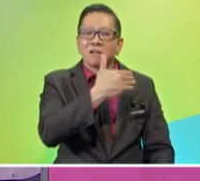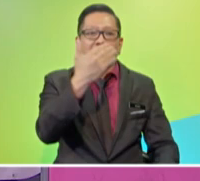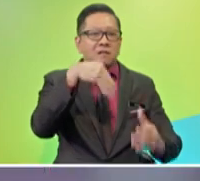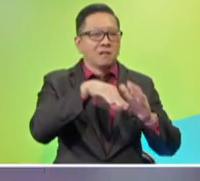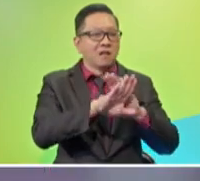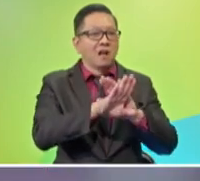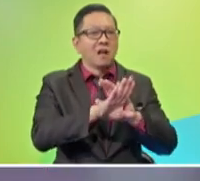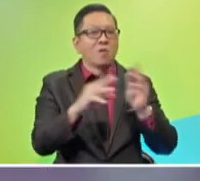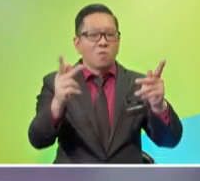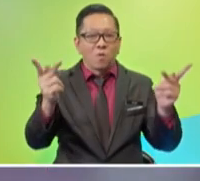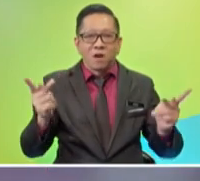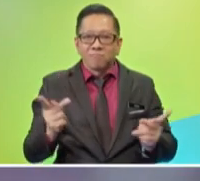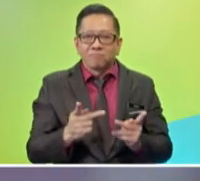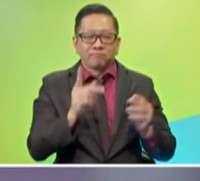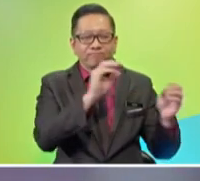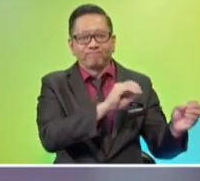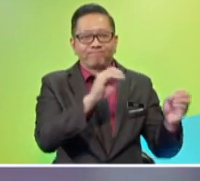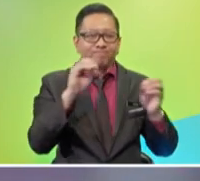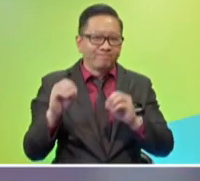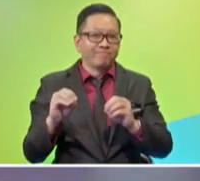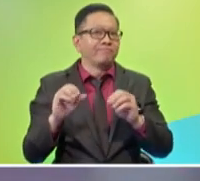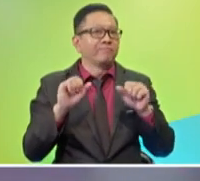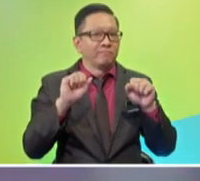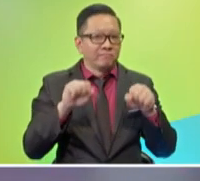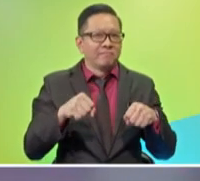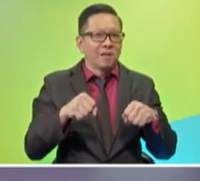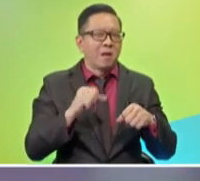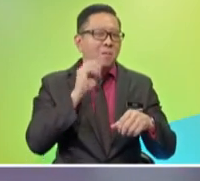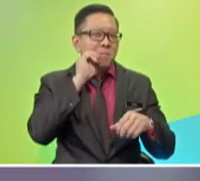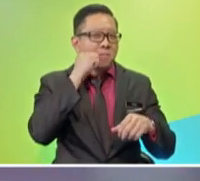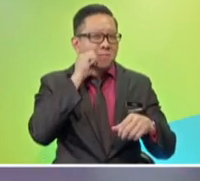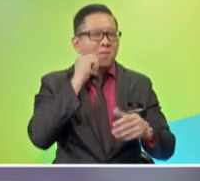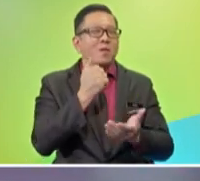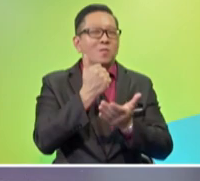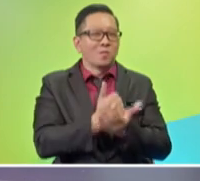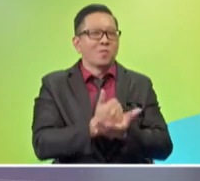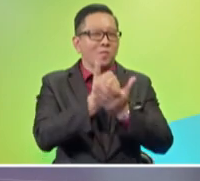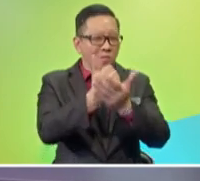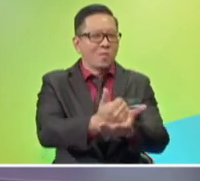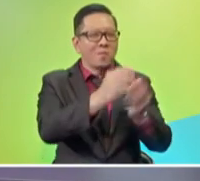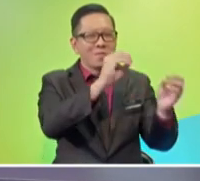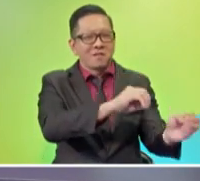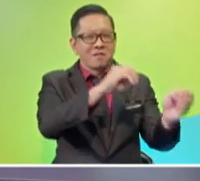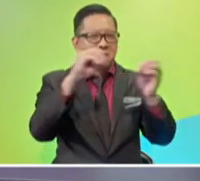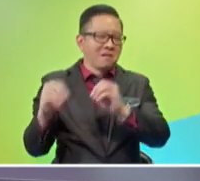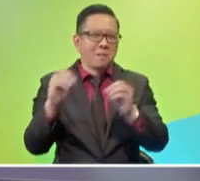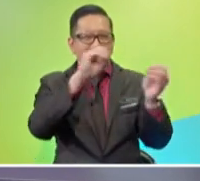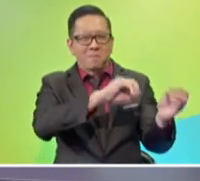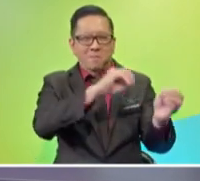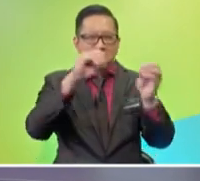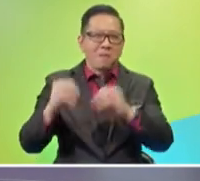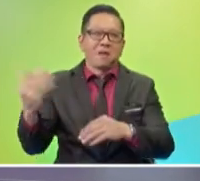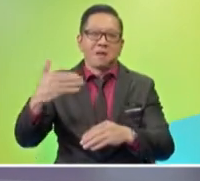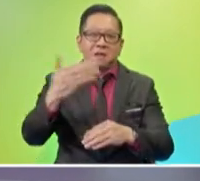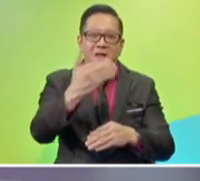tu ke kolam sebab dah tak muat. Boleh tolong Mira tolong Haris pindahkan ikan-ikan ke dalam kolam. Okey, jom kita